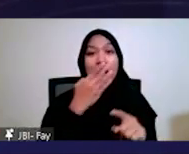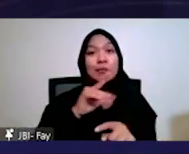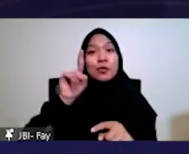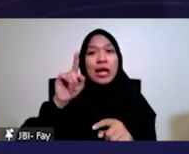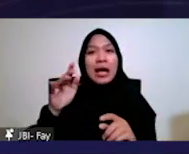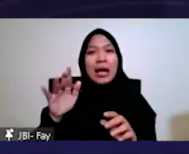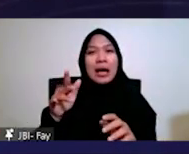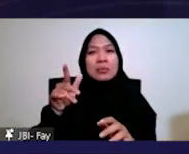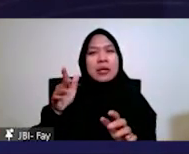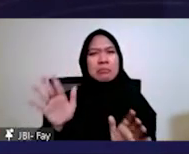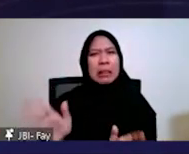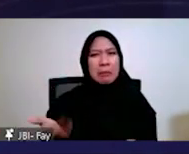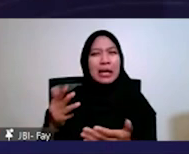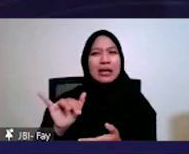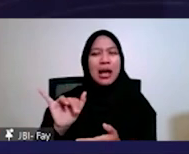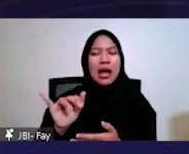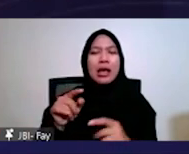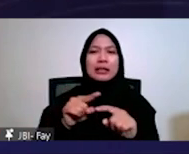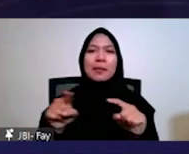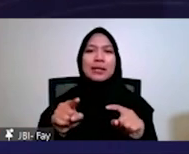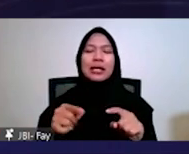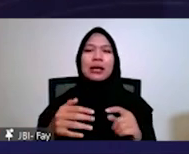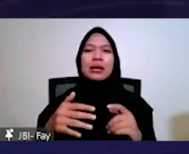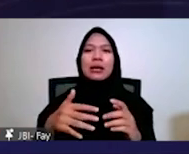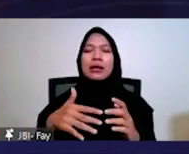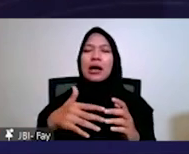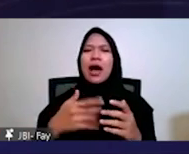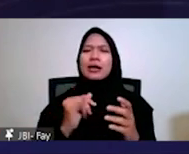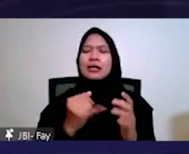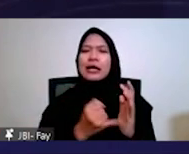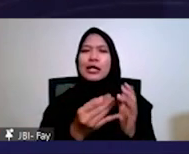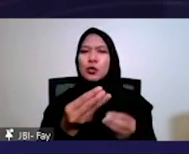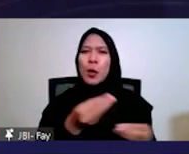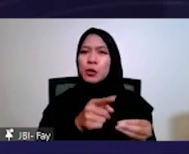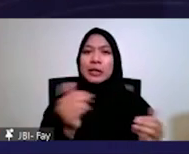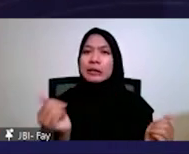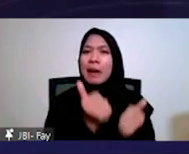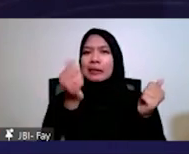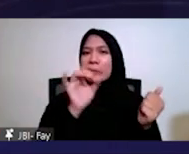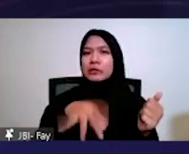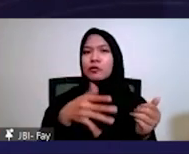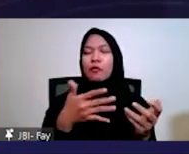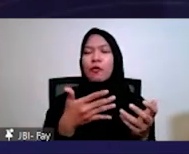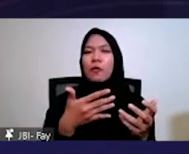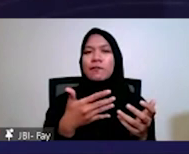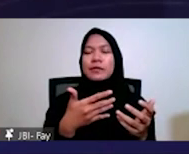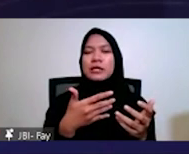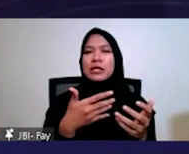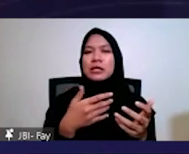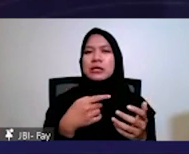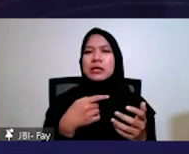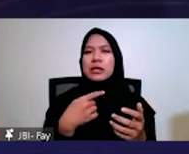melemah tapi lihat itu Pelemahan nilai tukar itu termasuk yang terbaik itu year to date thejual